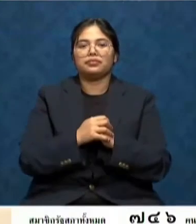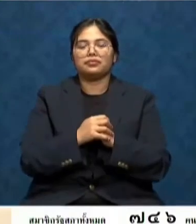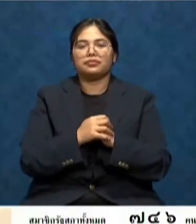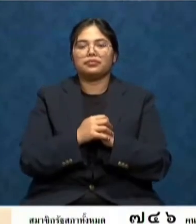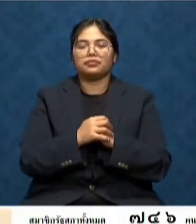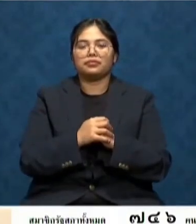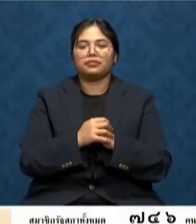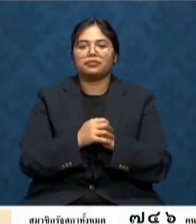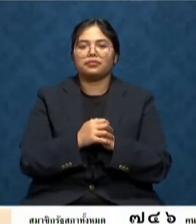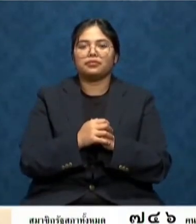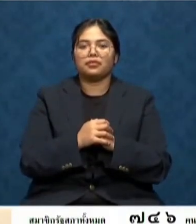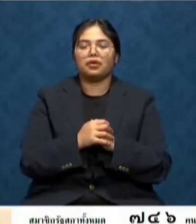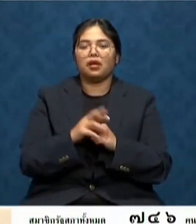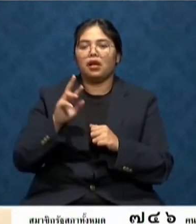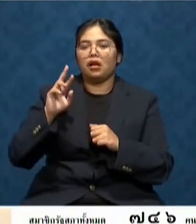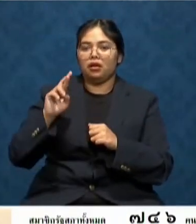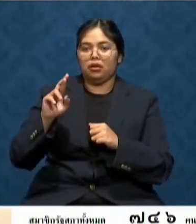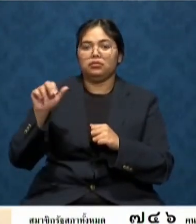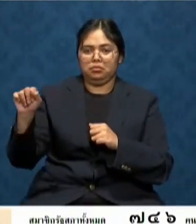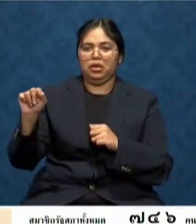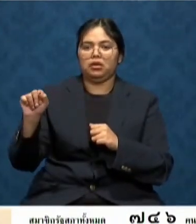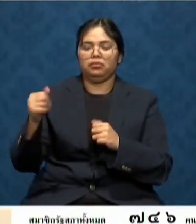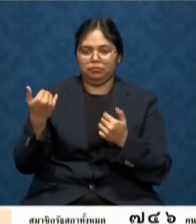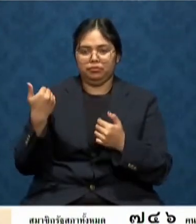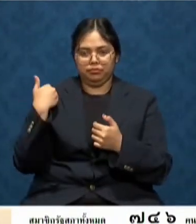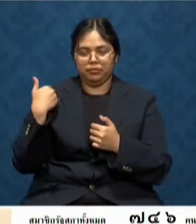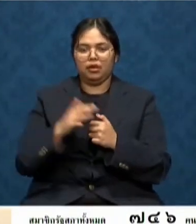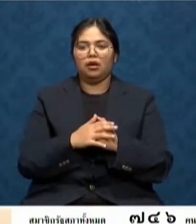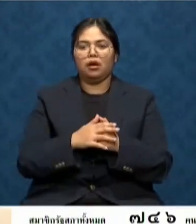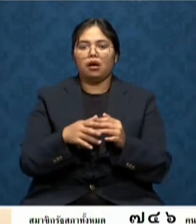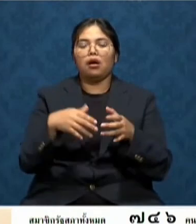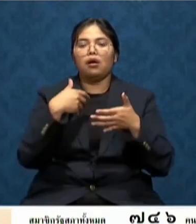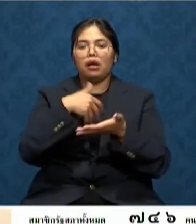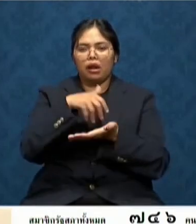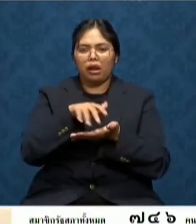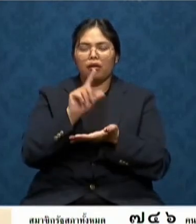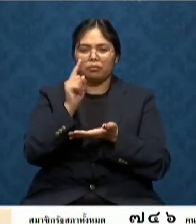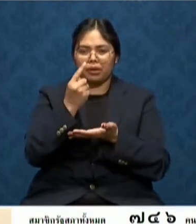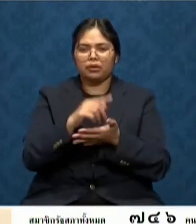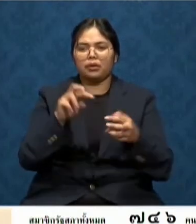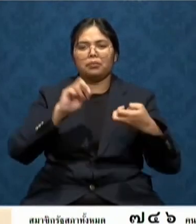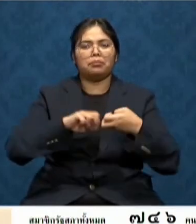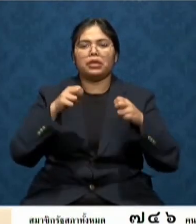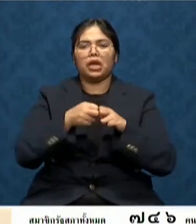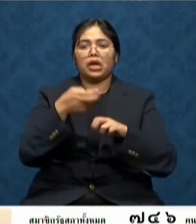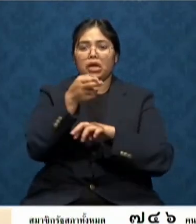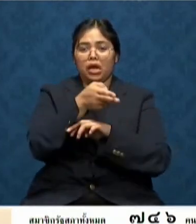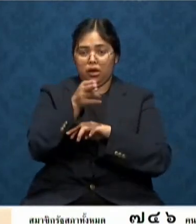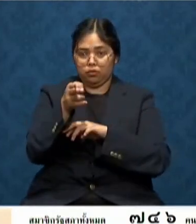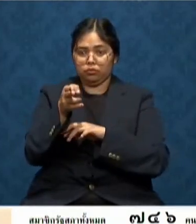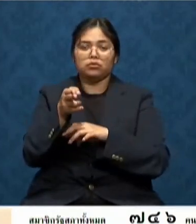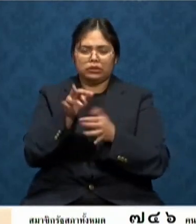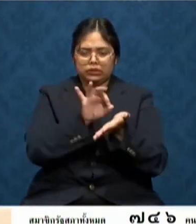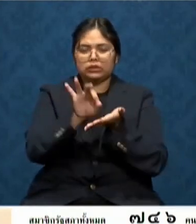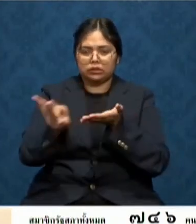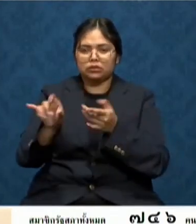ก็เหยกล laten ¿netexisting ขอขสคคืื่องของปัญหาใการจดซกาวุ หอย